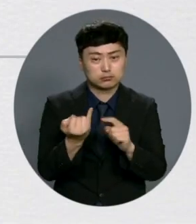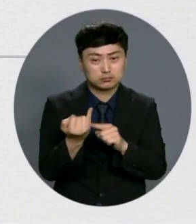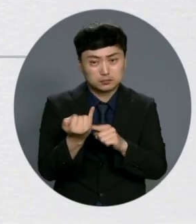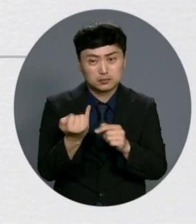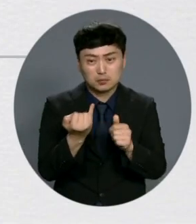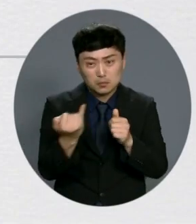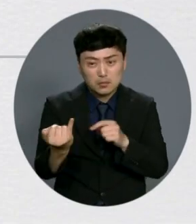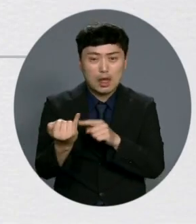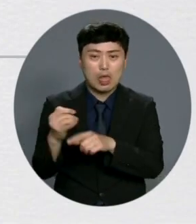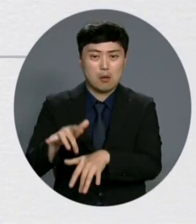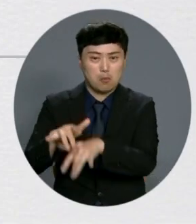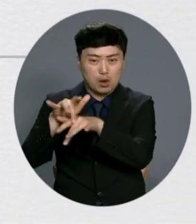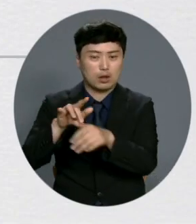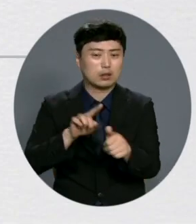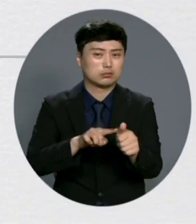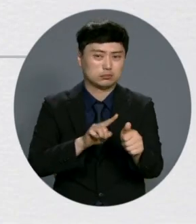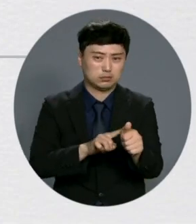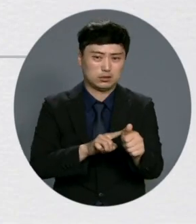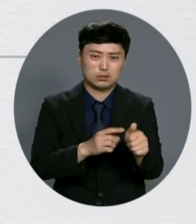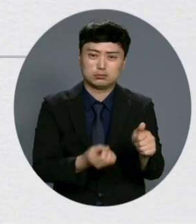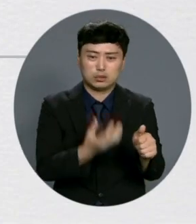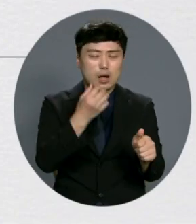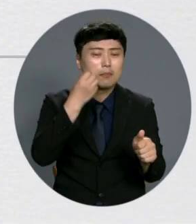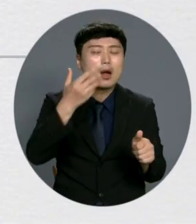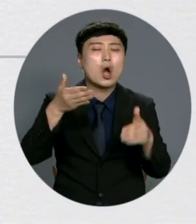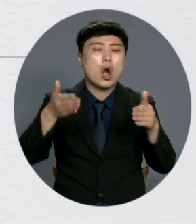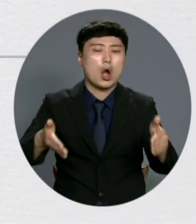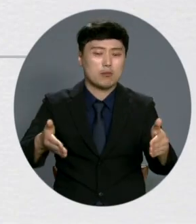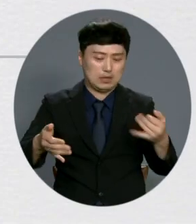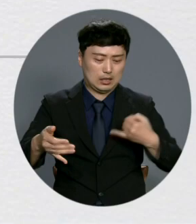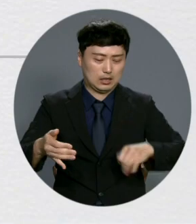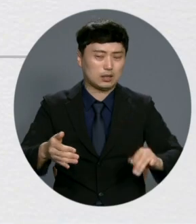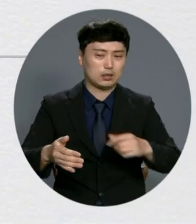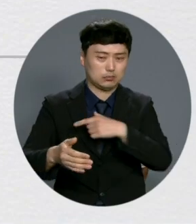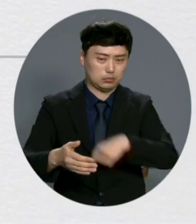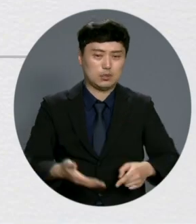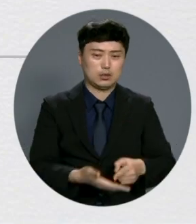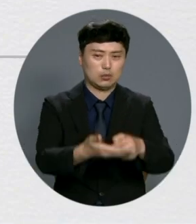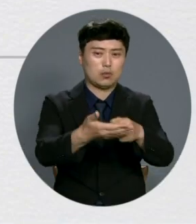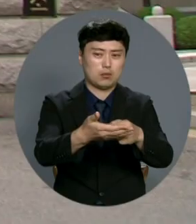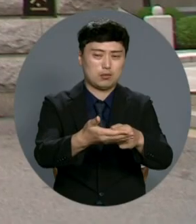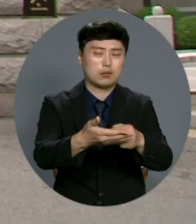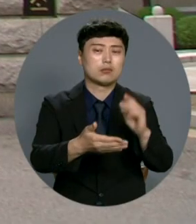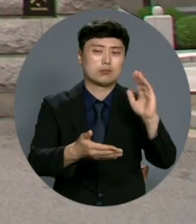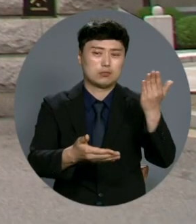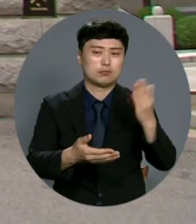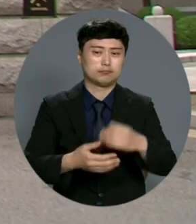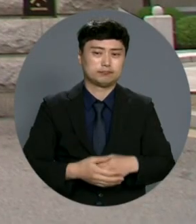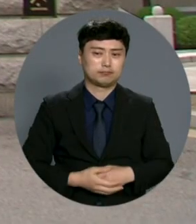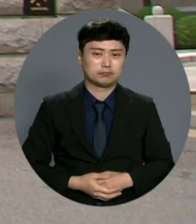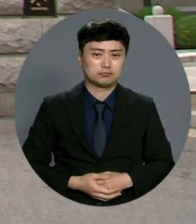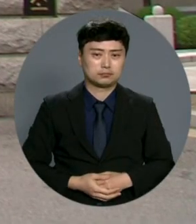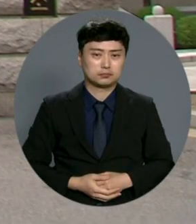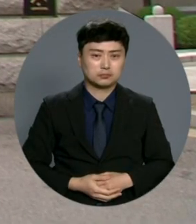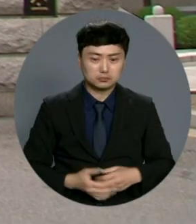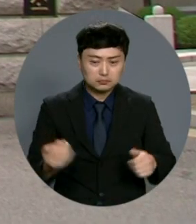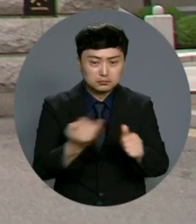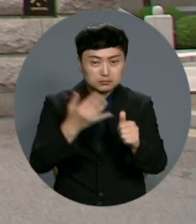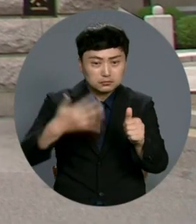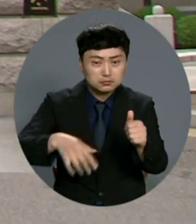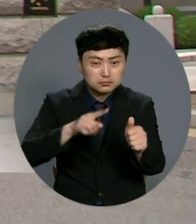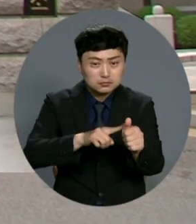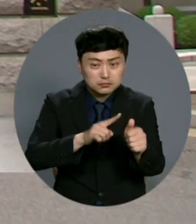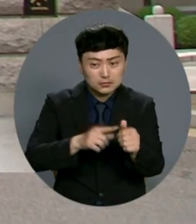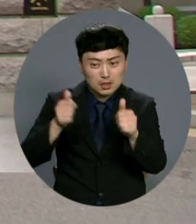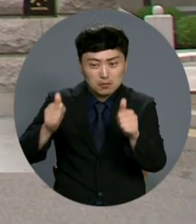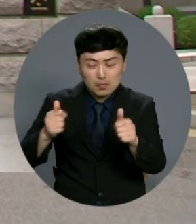미혼부의 손을 들어줬고 결국 8개월 만에 딸의 출생신고를 마칠 수 있었습니다 그런데 미혼부가 법원